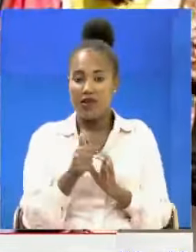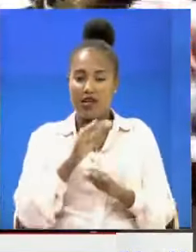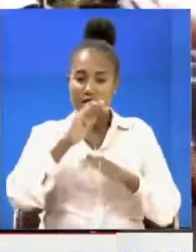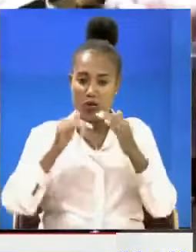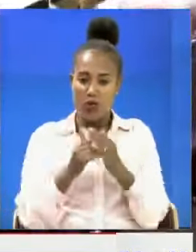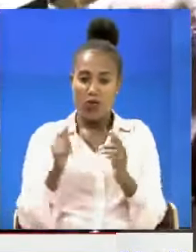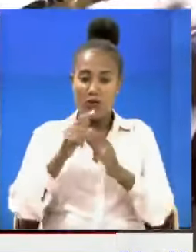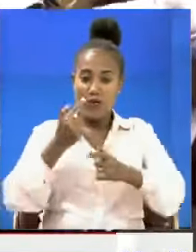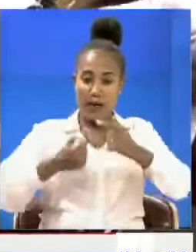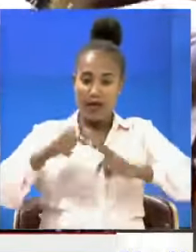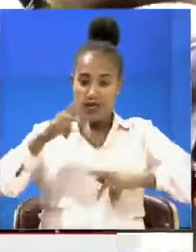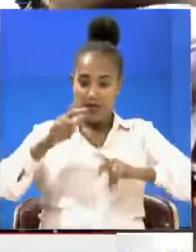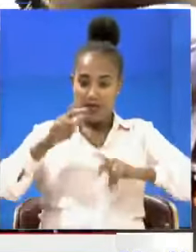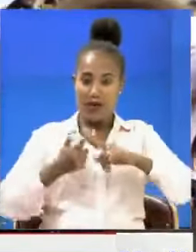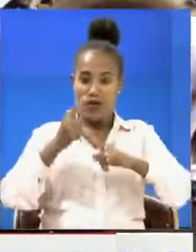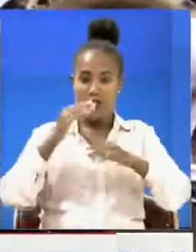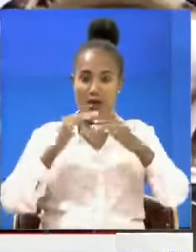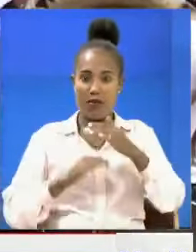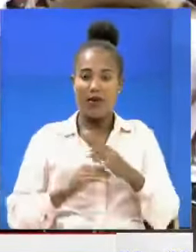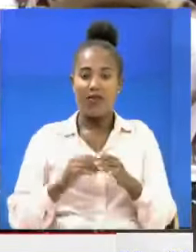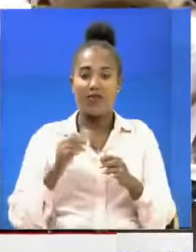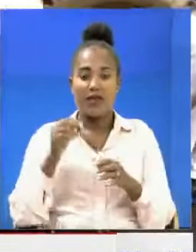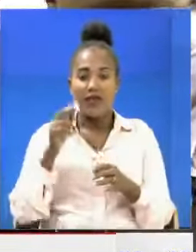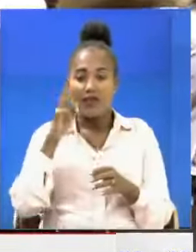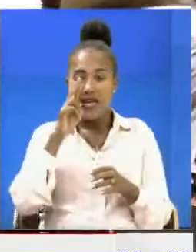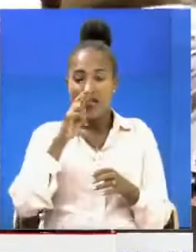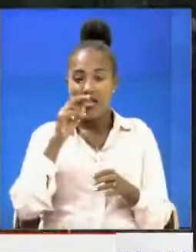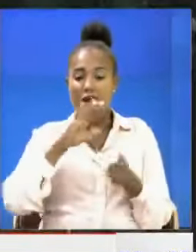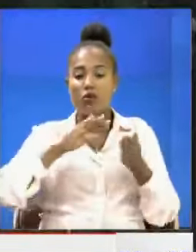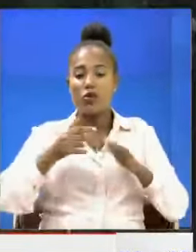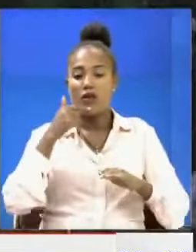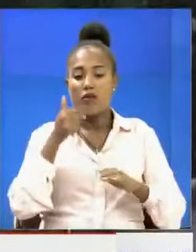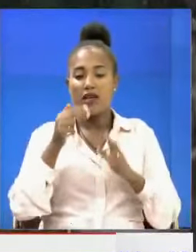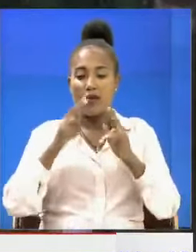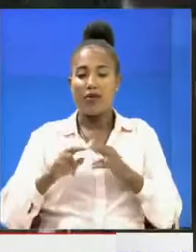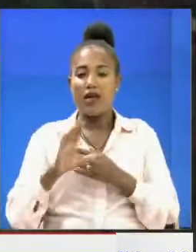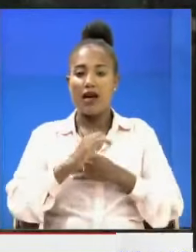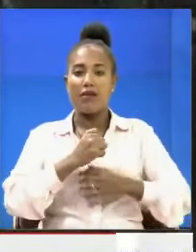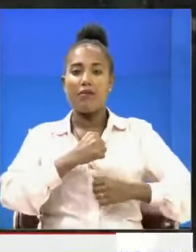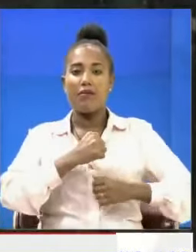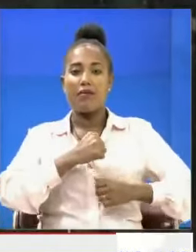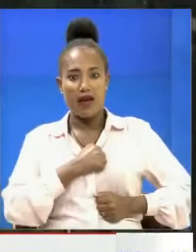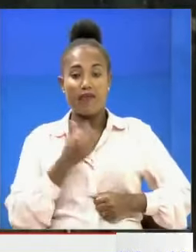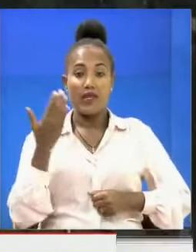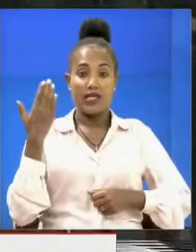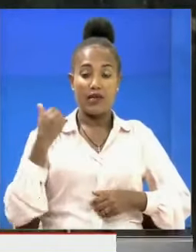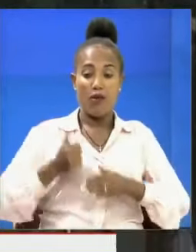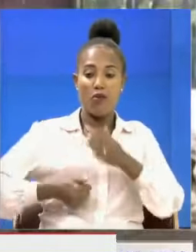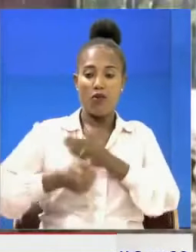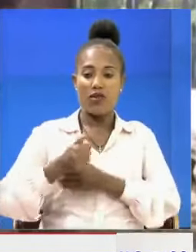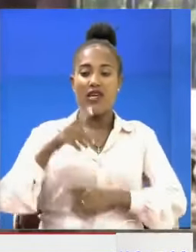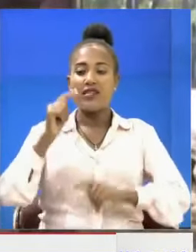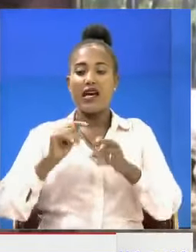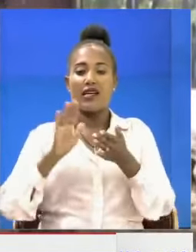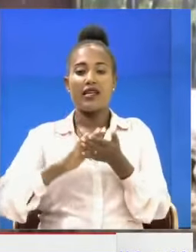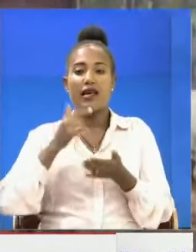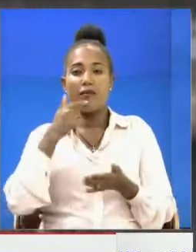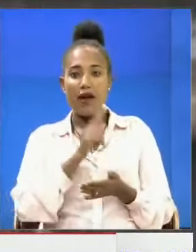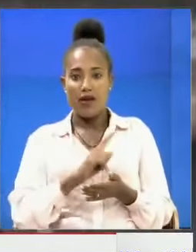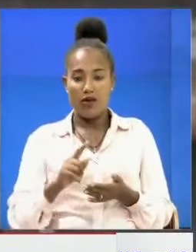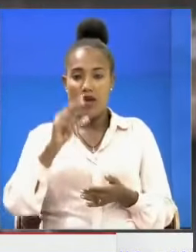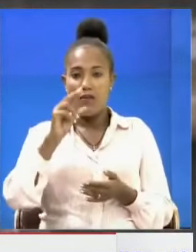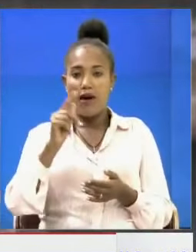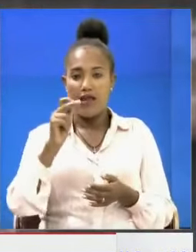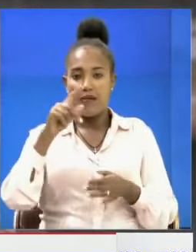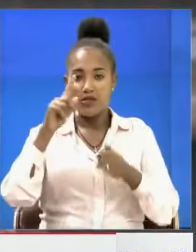ወደ መጣበት ህዝብ ተመልሶ ገባ። አይጥ ለሞቷ እንዲሉ የተከበረውን የሀገር መከላከያ ሰራዊት ከጀርባው በመውጋት ታሪክ ይቅር የማይለውን የባንዳነት